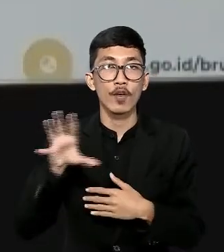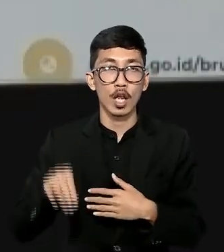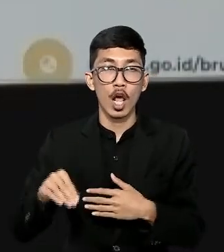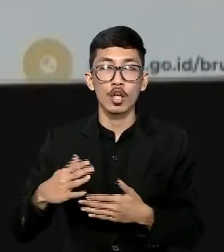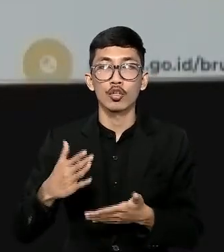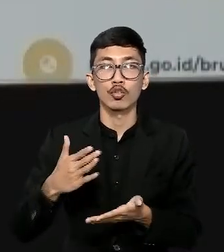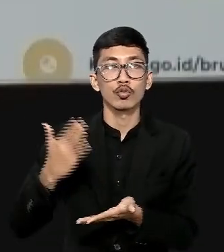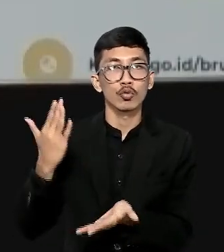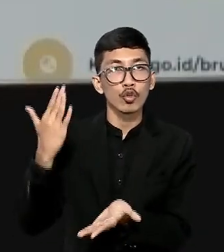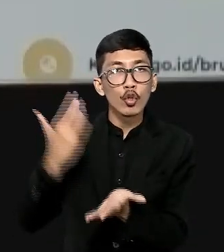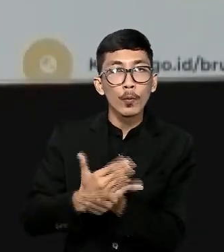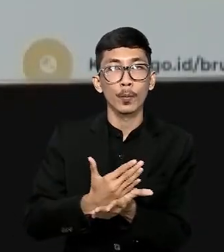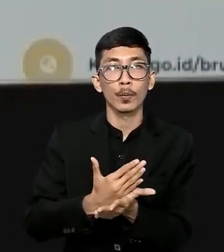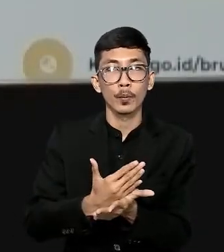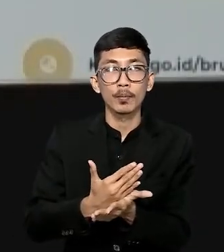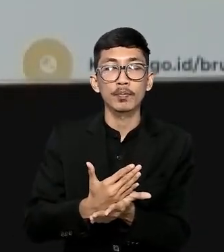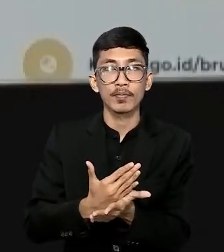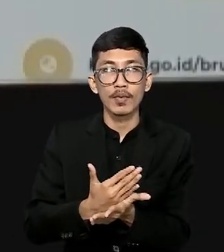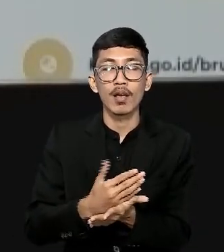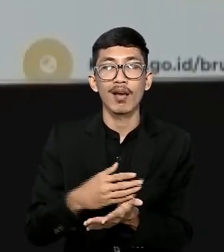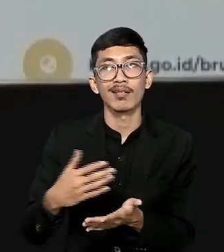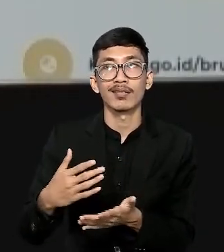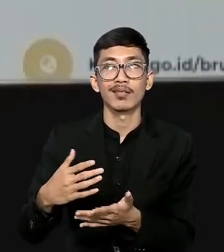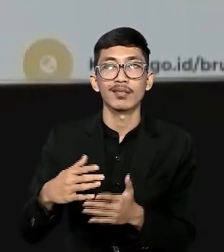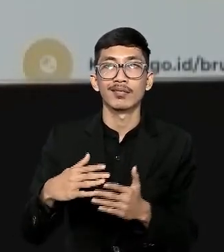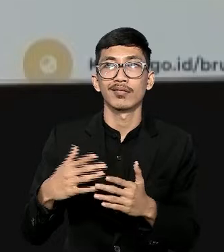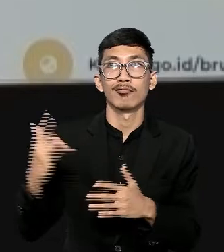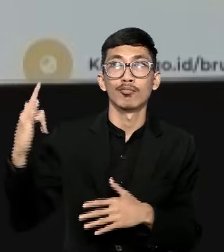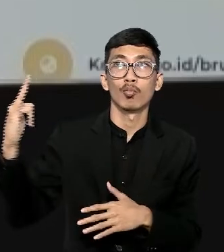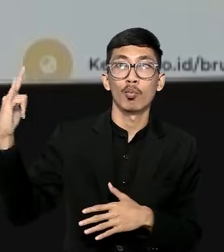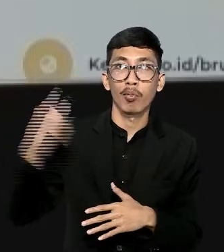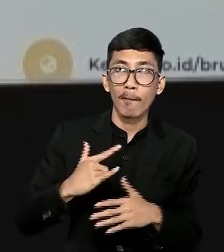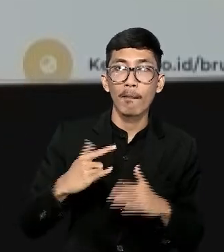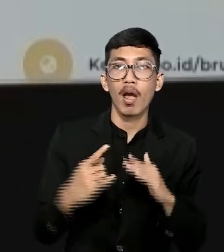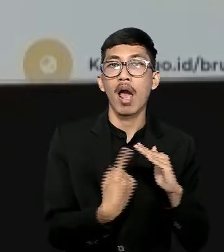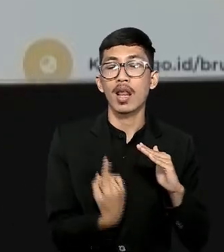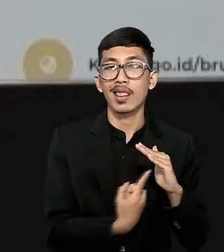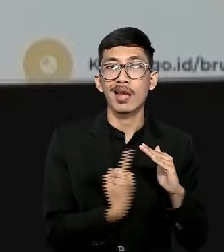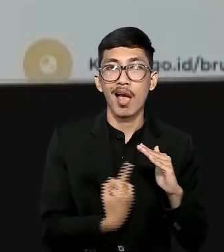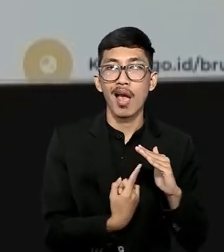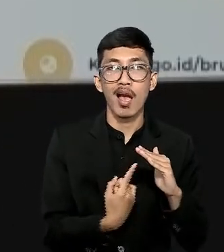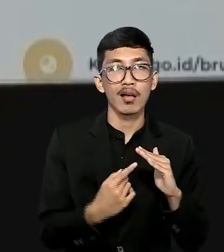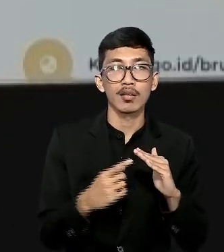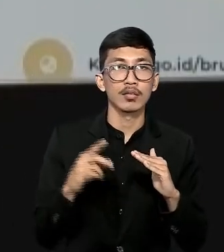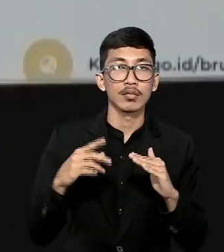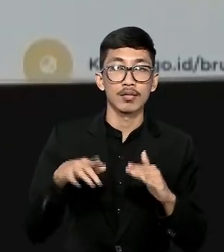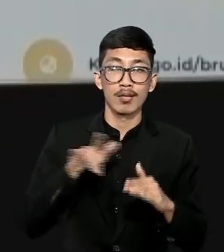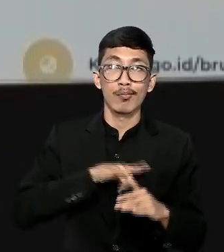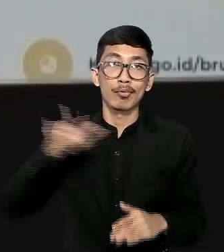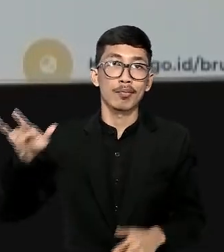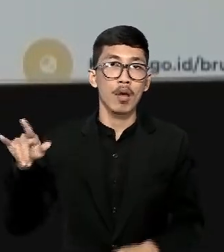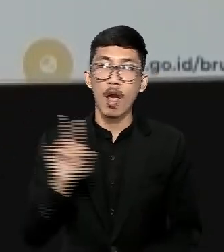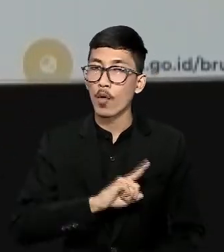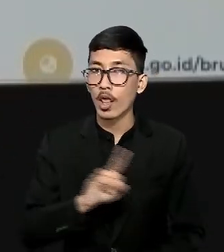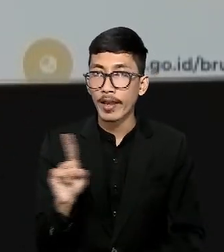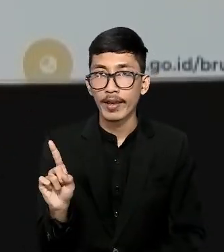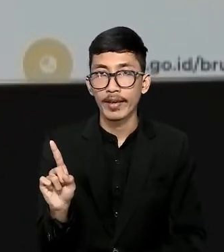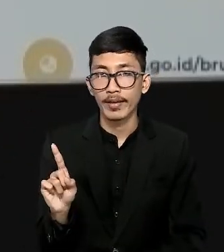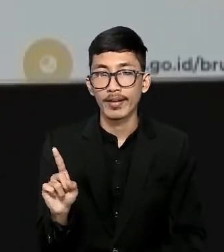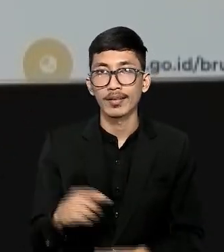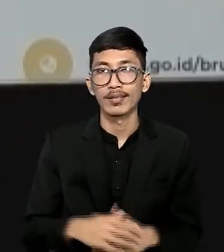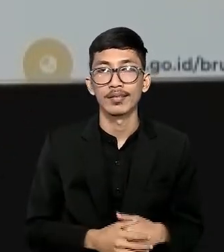dikarantina ovul karantina tidak boleh ada yang keluar jadi ROM mereka menganggap